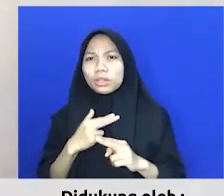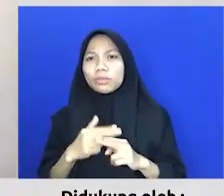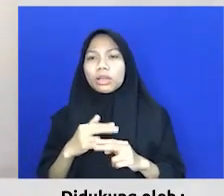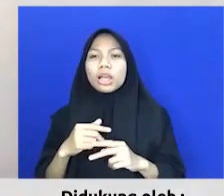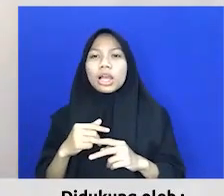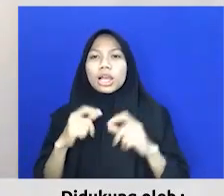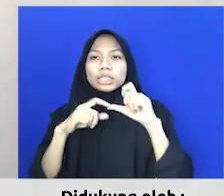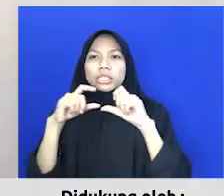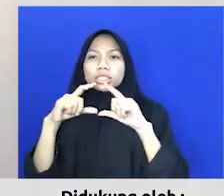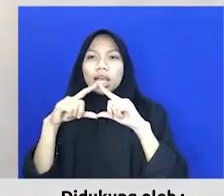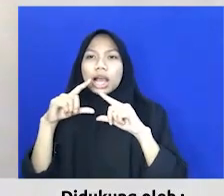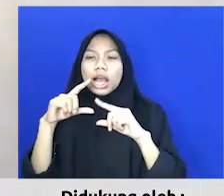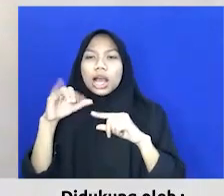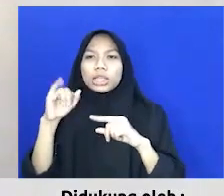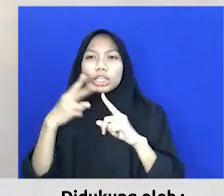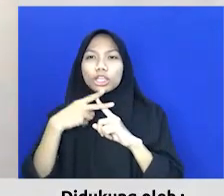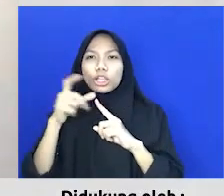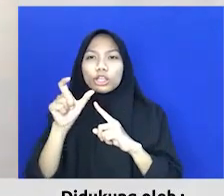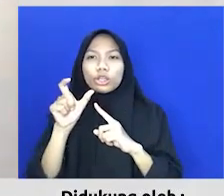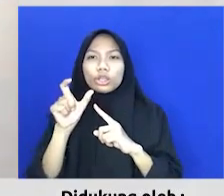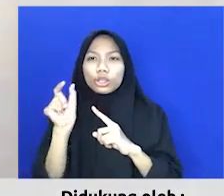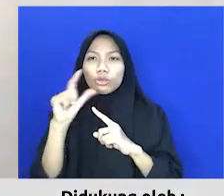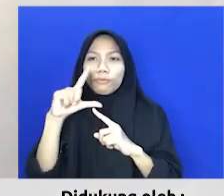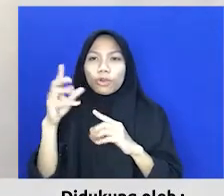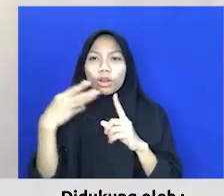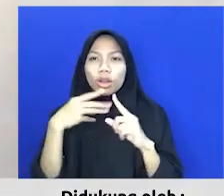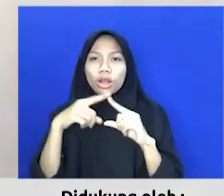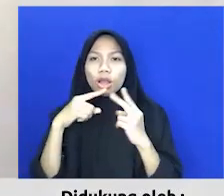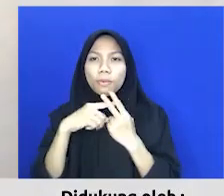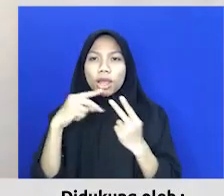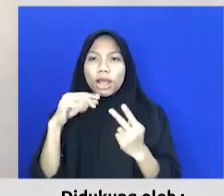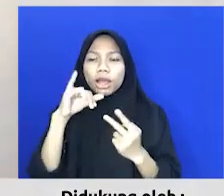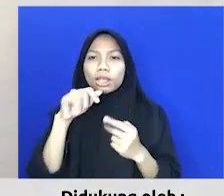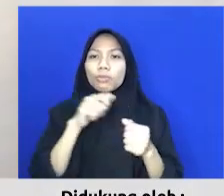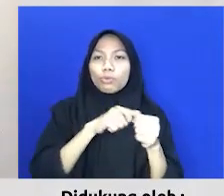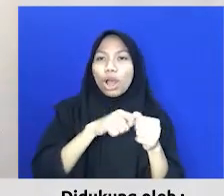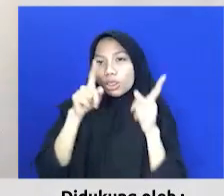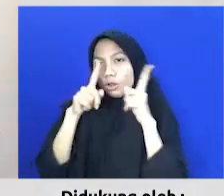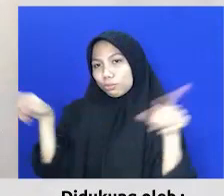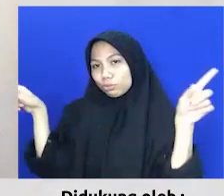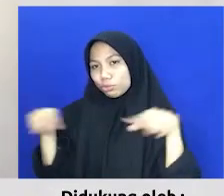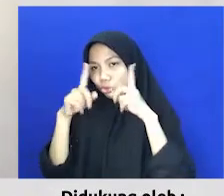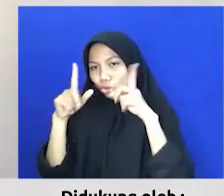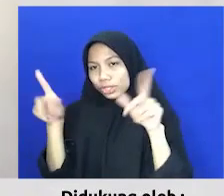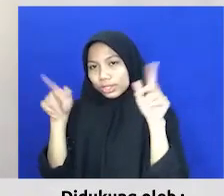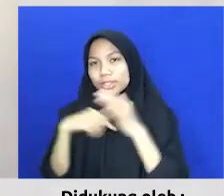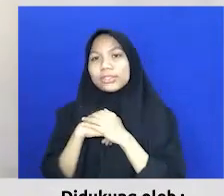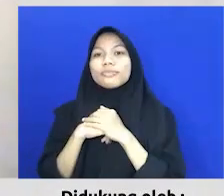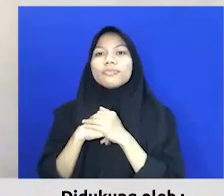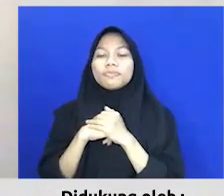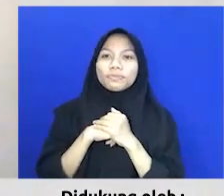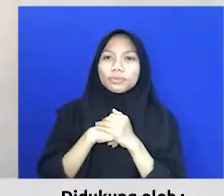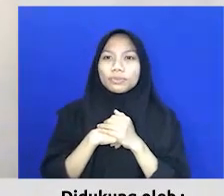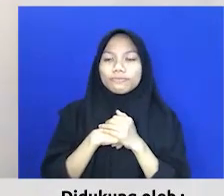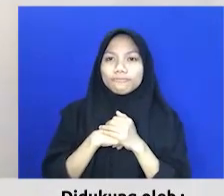pencahayaan, bukan penggelapan, bukan berbeda tempat dan sebagainya, ya. Tapi